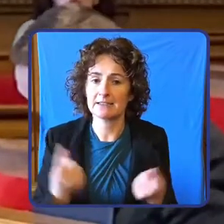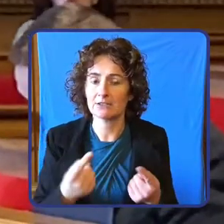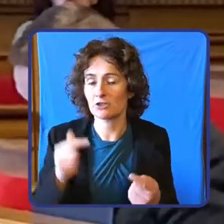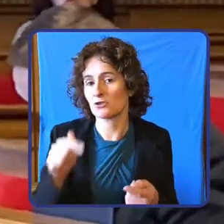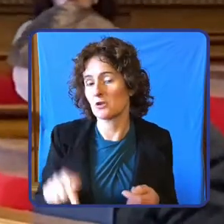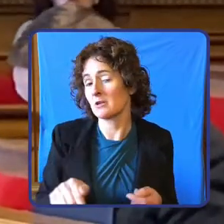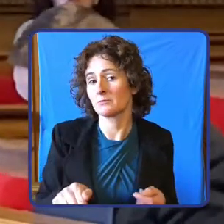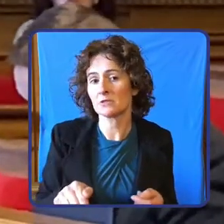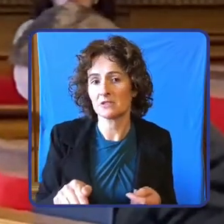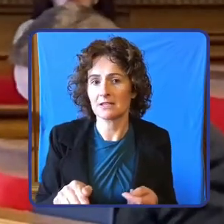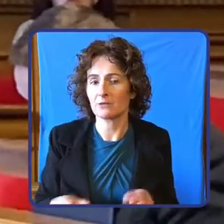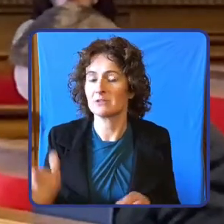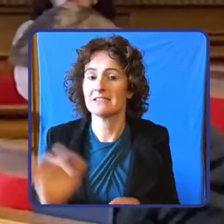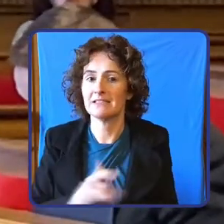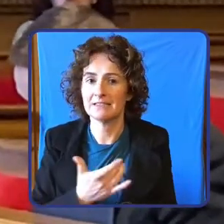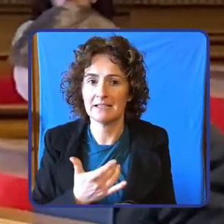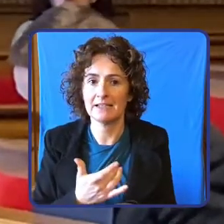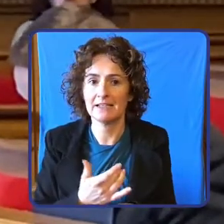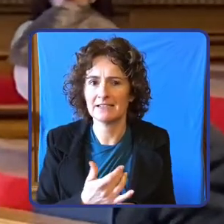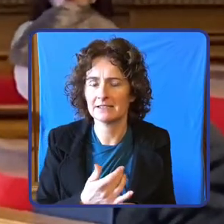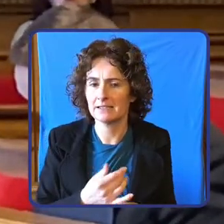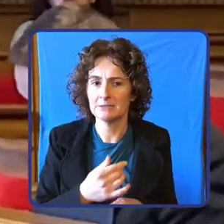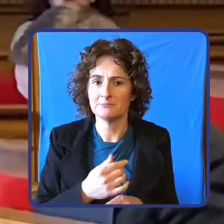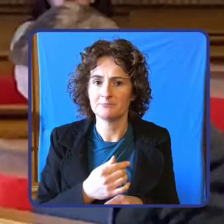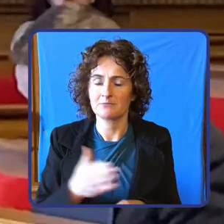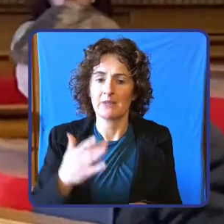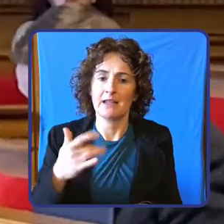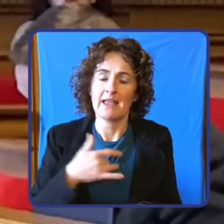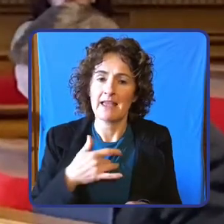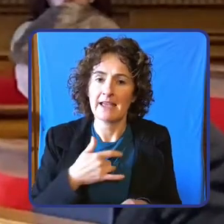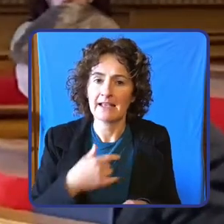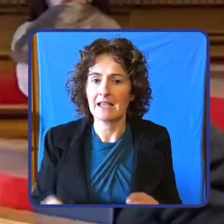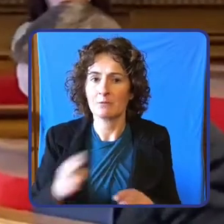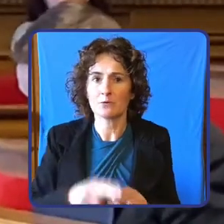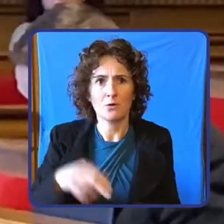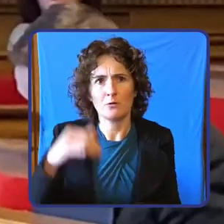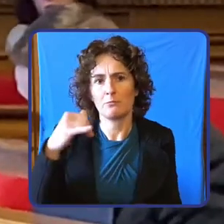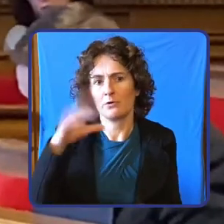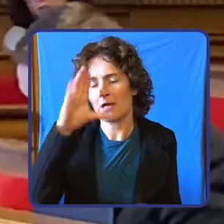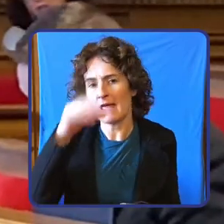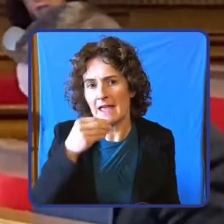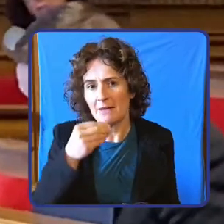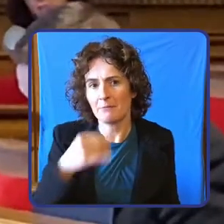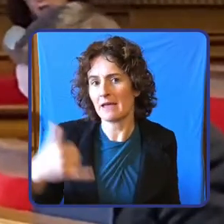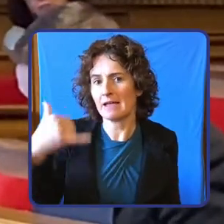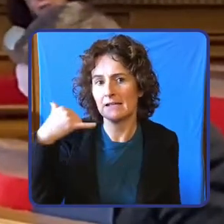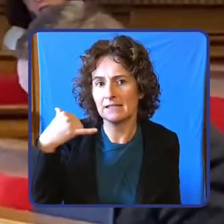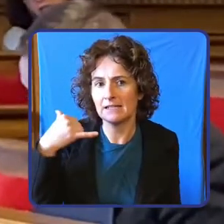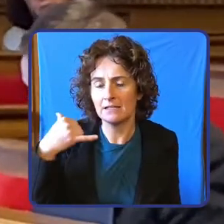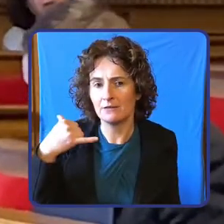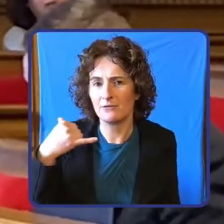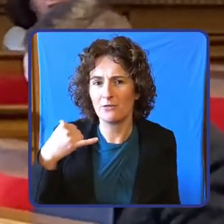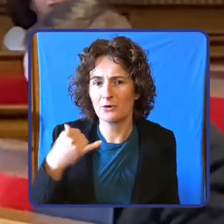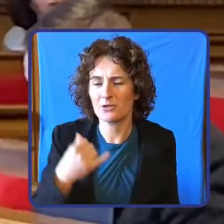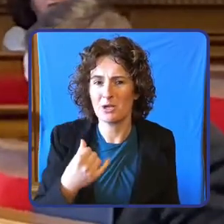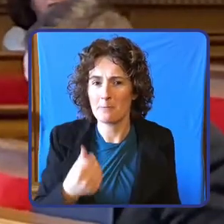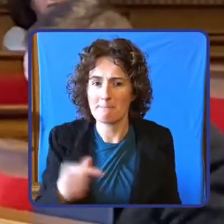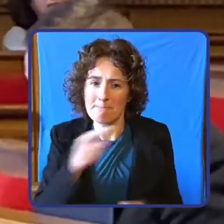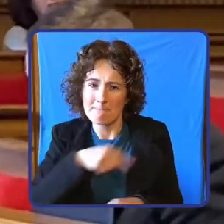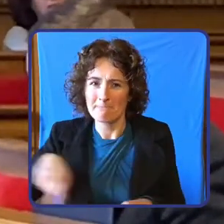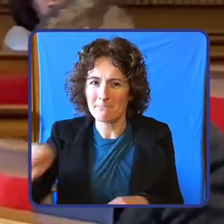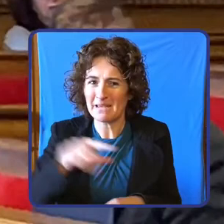gazdálkodók hétvégén, hogy Zsolt, most nekünk is fizetni kell, mint gazdálkodóknak, akik műveljük a földünket, mert ez nincs leírva a hirdetésben. Tehát